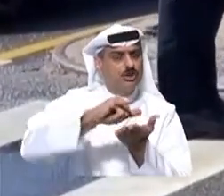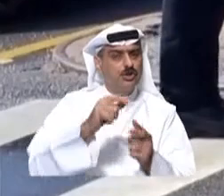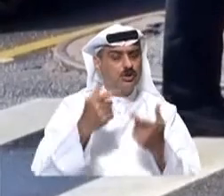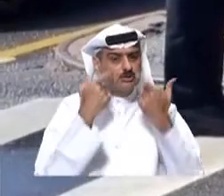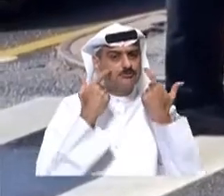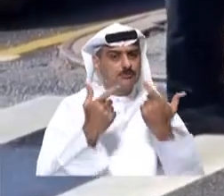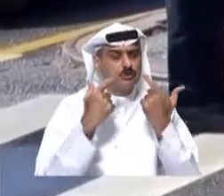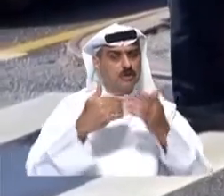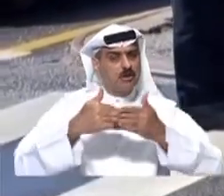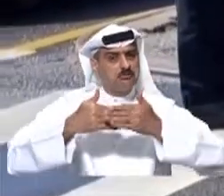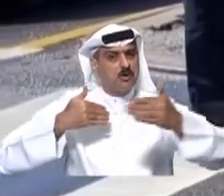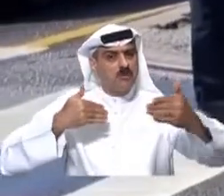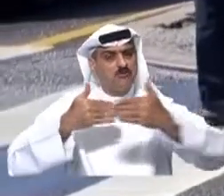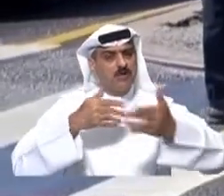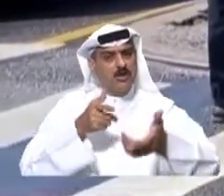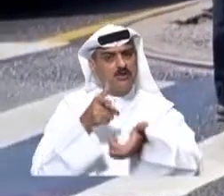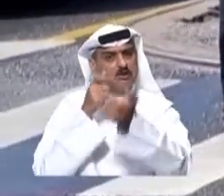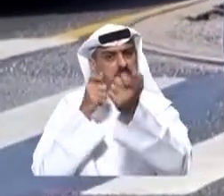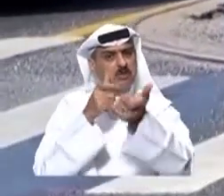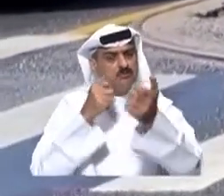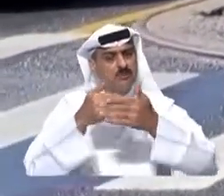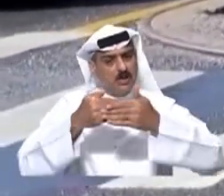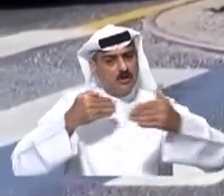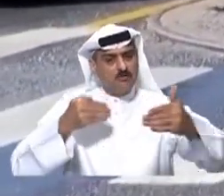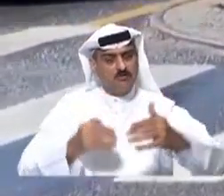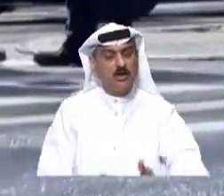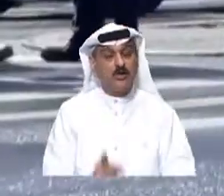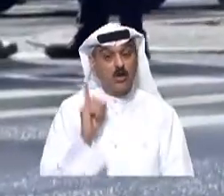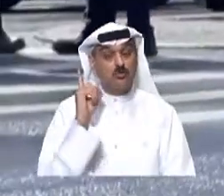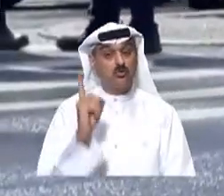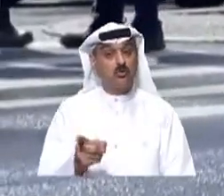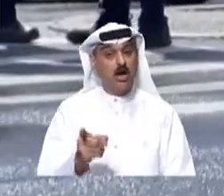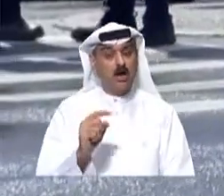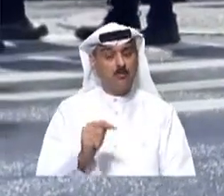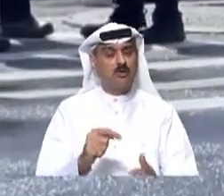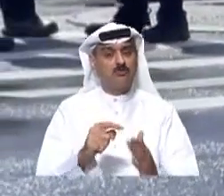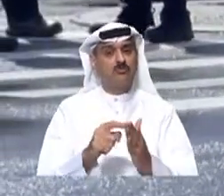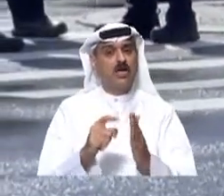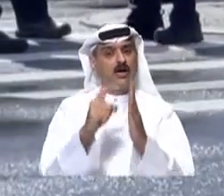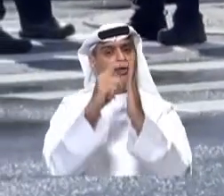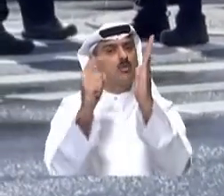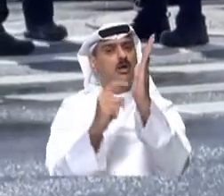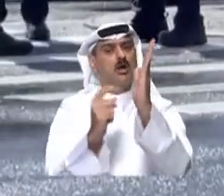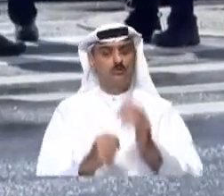والابتعاد عن منطقة إطلاق النار واتباع توجيهات السلطات المعنية.